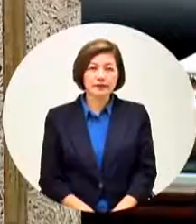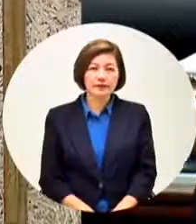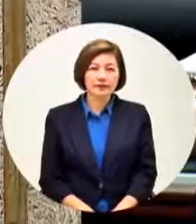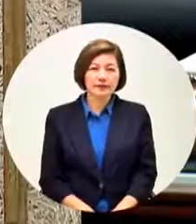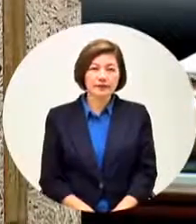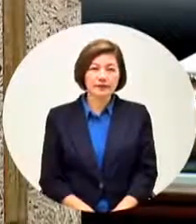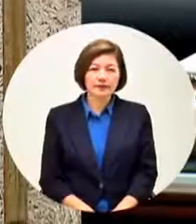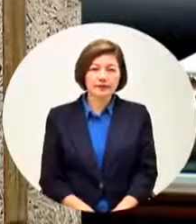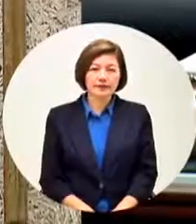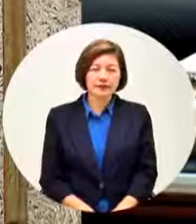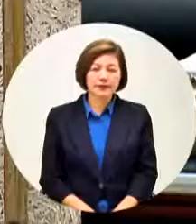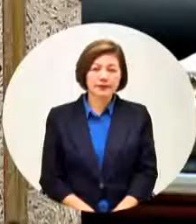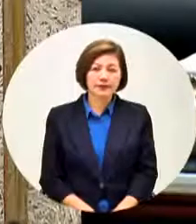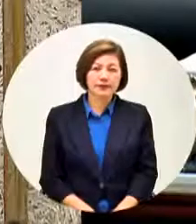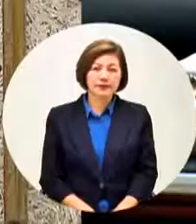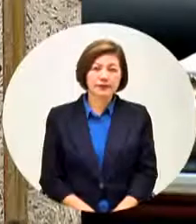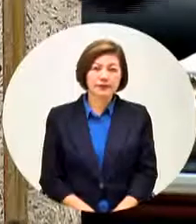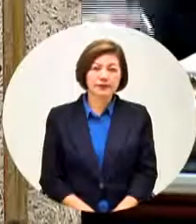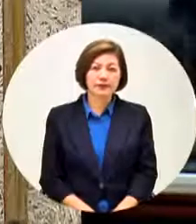吼。